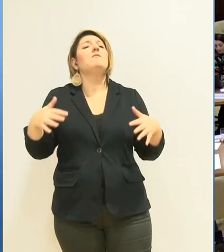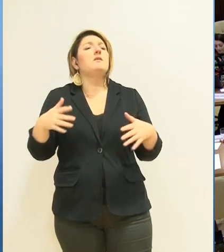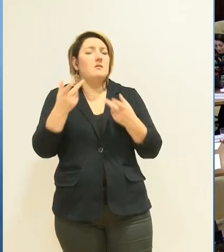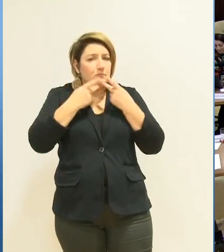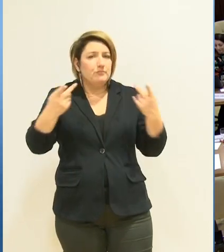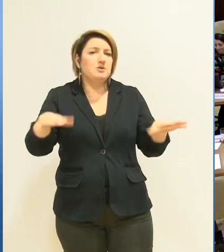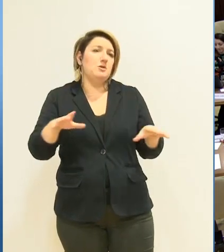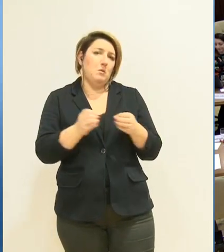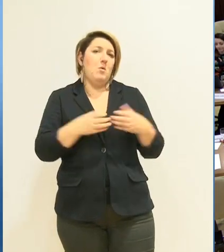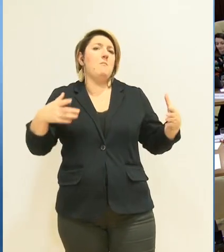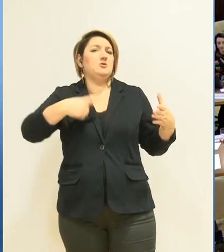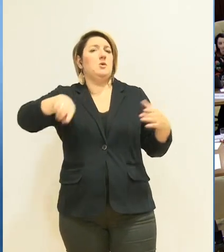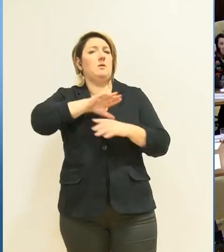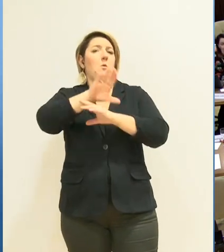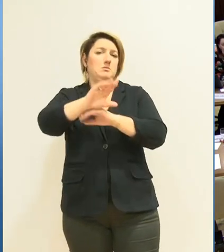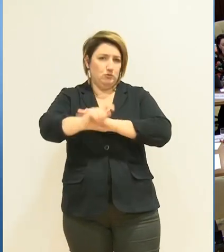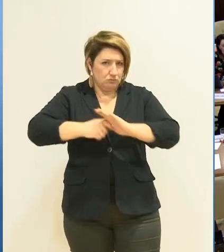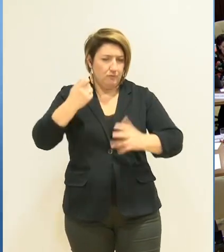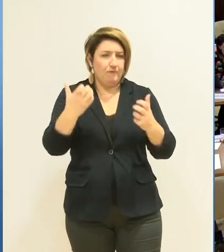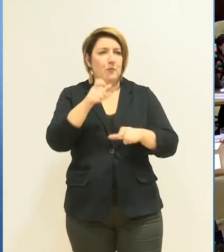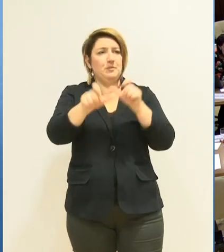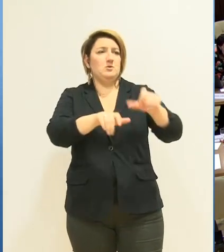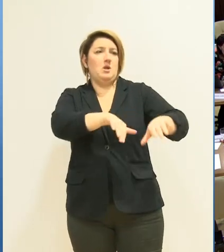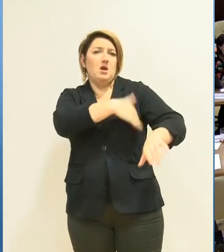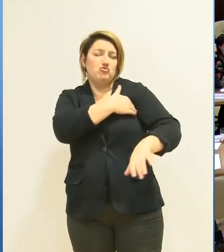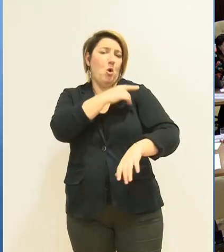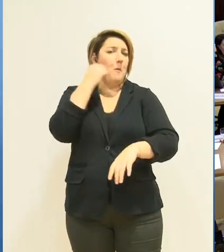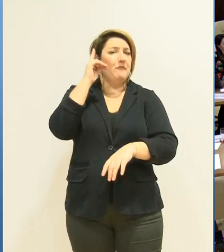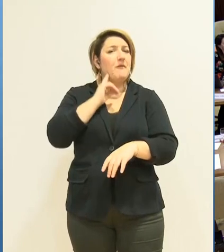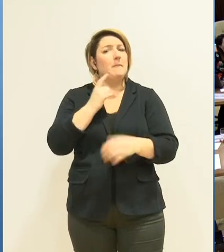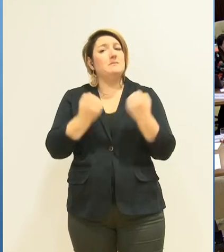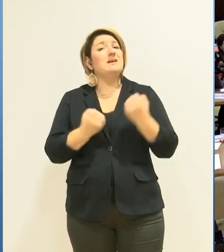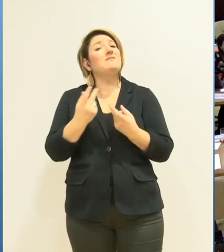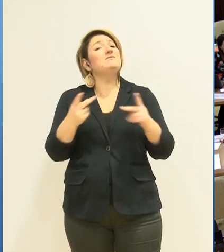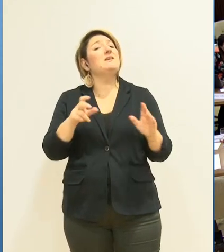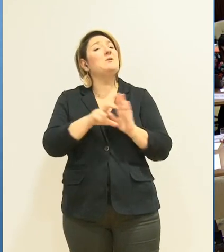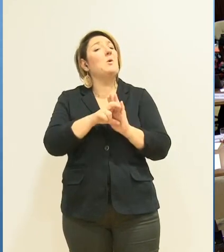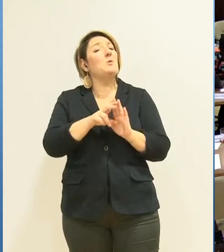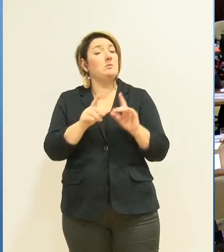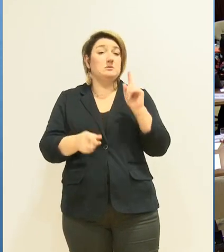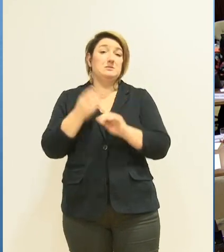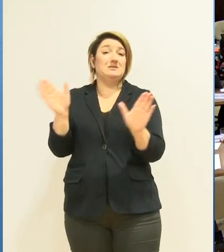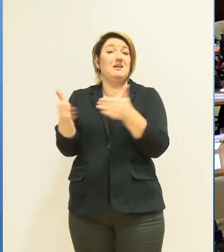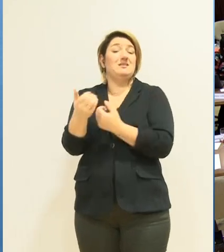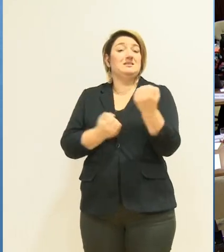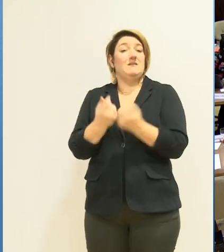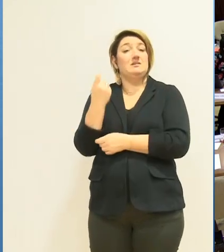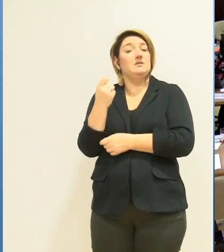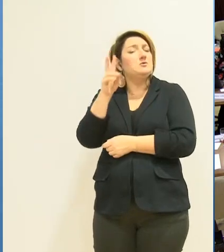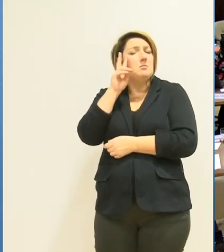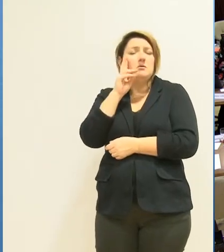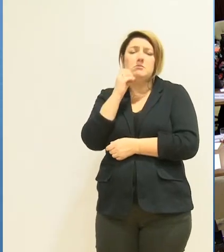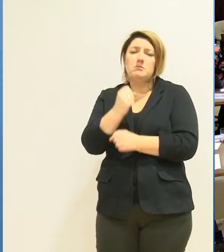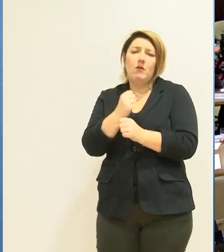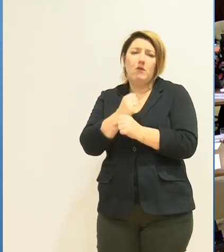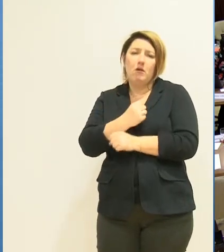au nom de la majorité remercier les agents et les agente des services de la ville en particulier du service des finances qui font comme toujours un